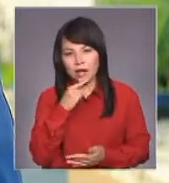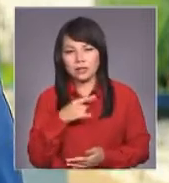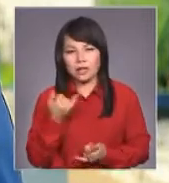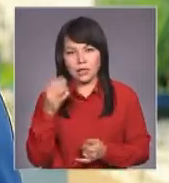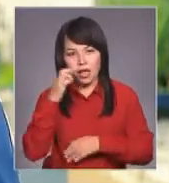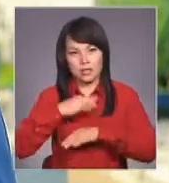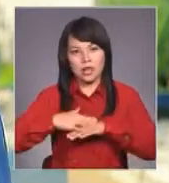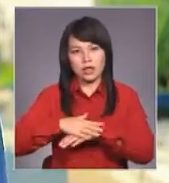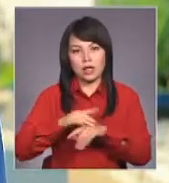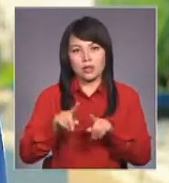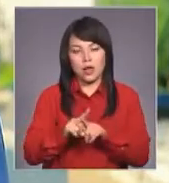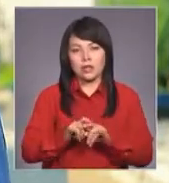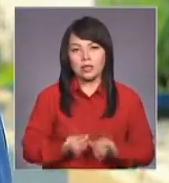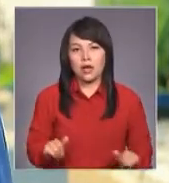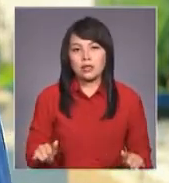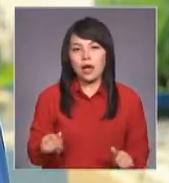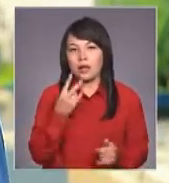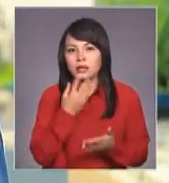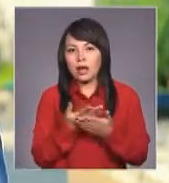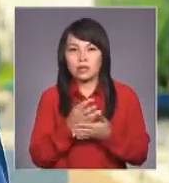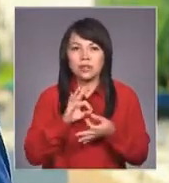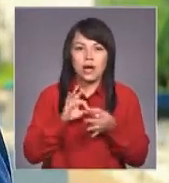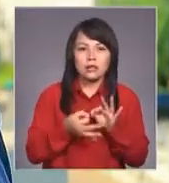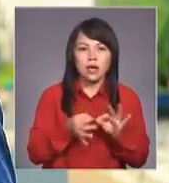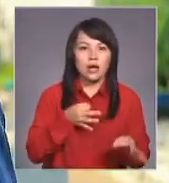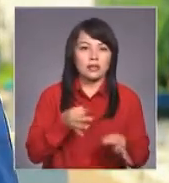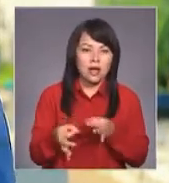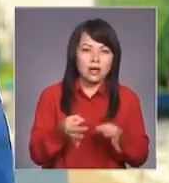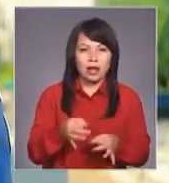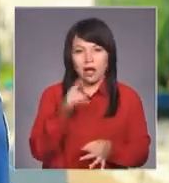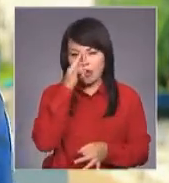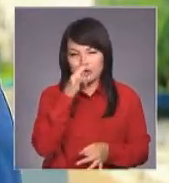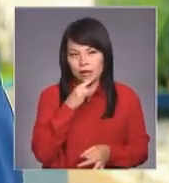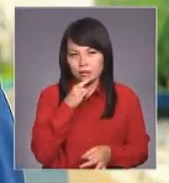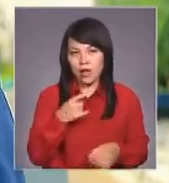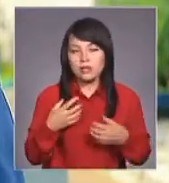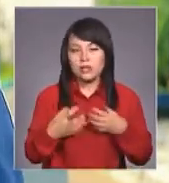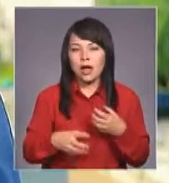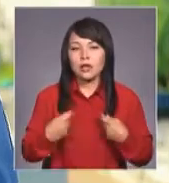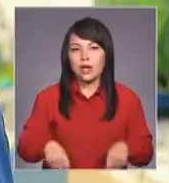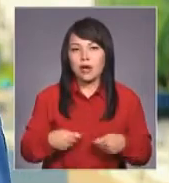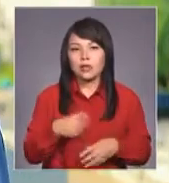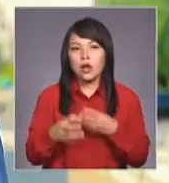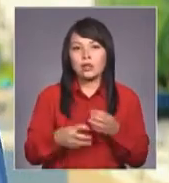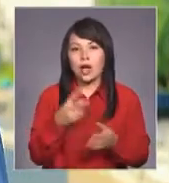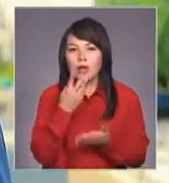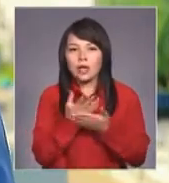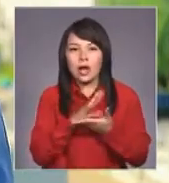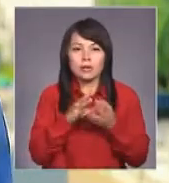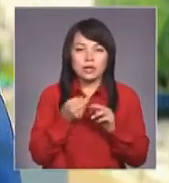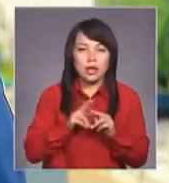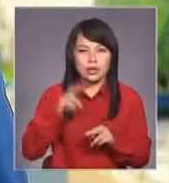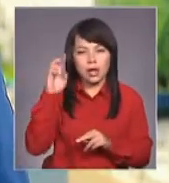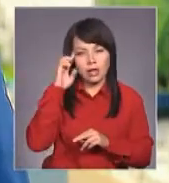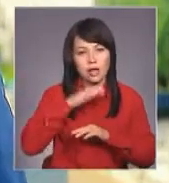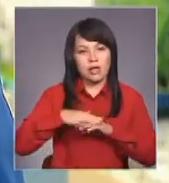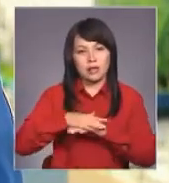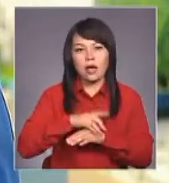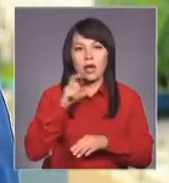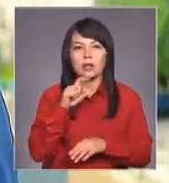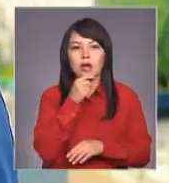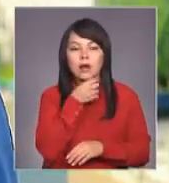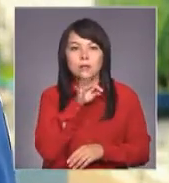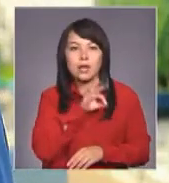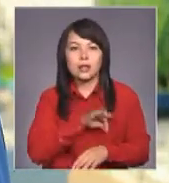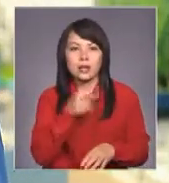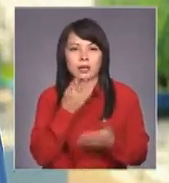салмағын саралап, байыбын бағалады. Қазақстанның дүниежүзілік сауда ұйымынан табылуы ел экономикасына қосымша тыныс берудің тиімді